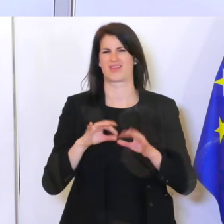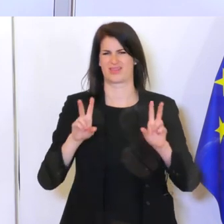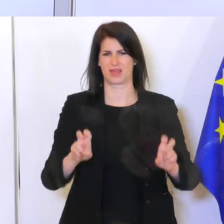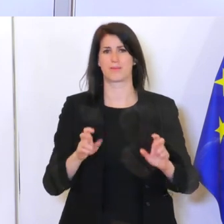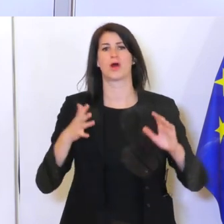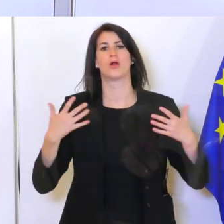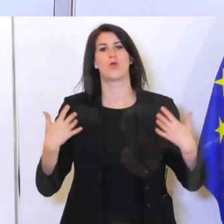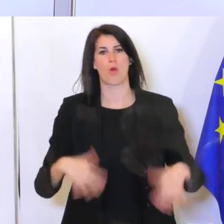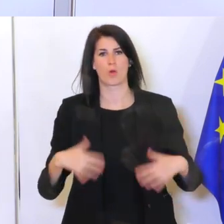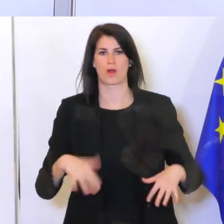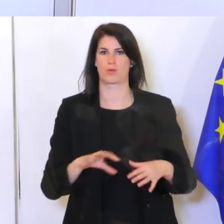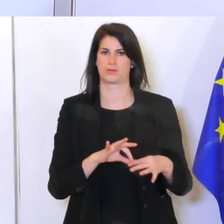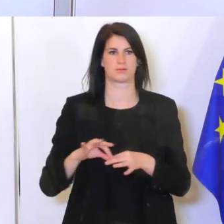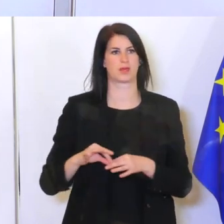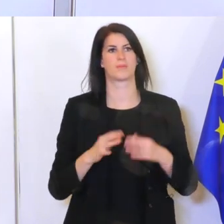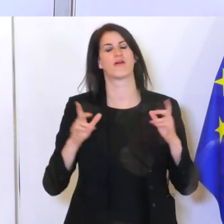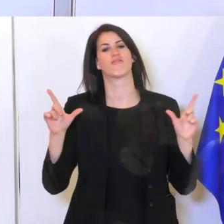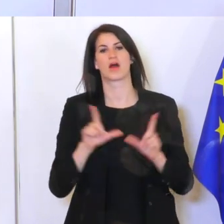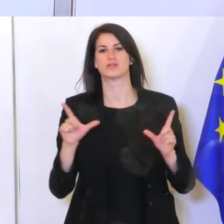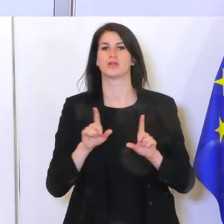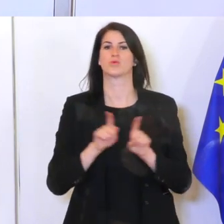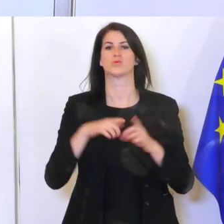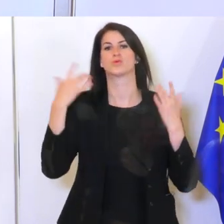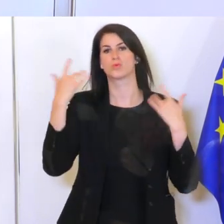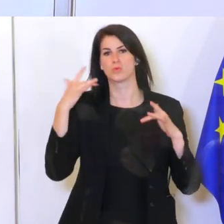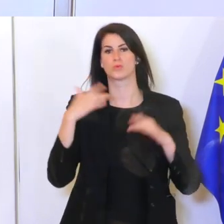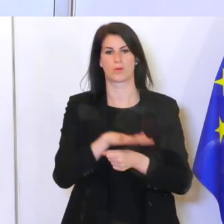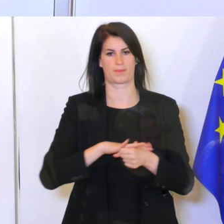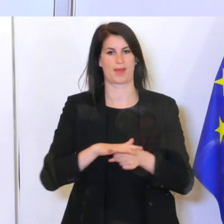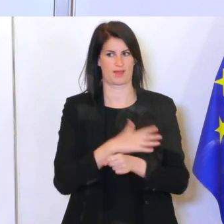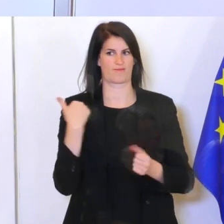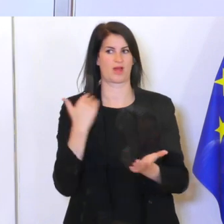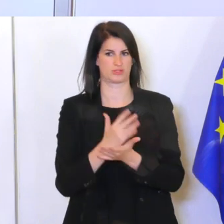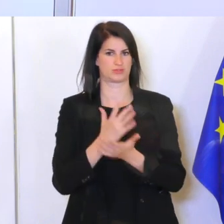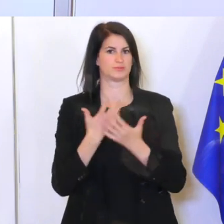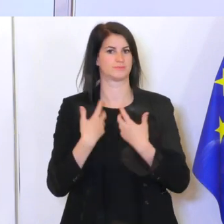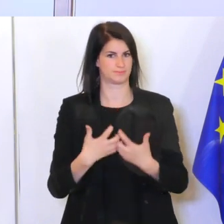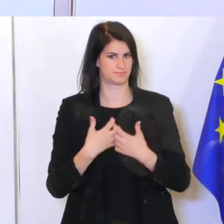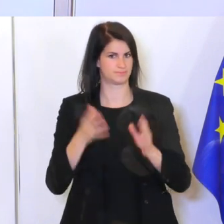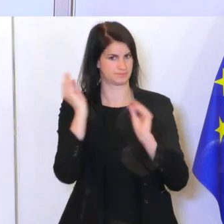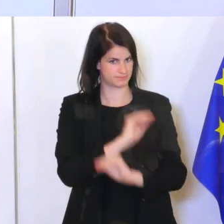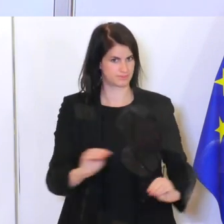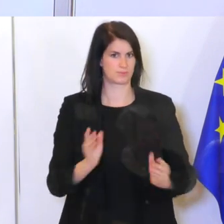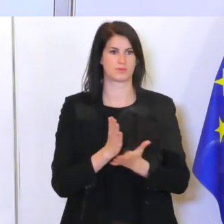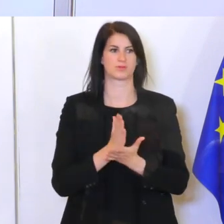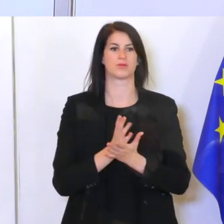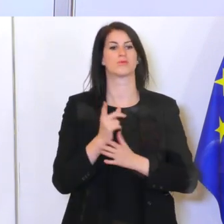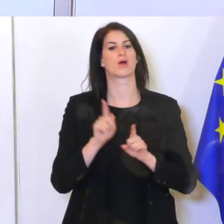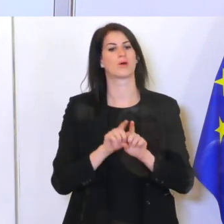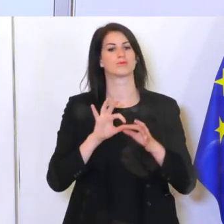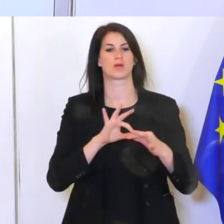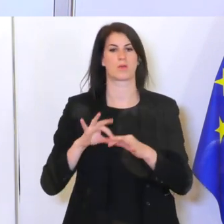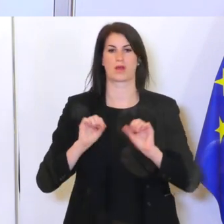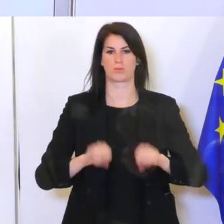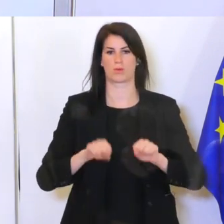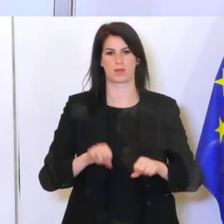sogenannten Aufsperren gerade im Veranstaltungs- und damit im Kulturbereich berichten durften und auch über die Möglichkeiten